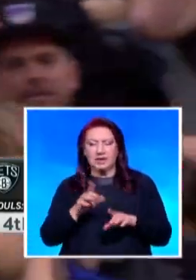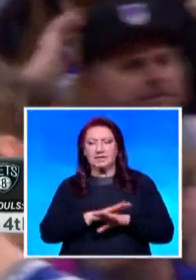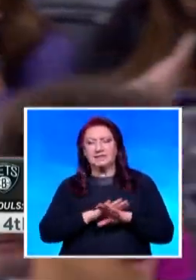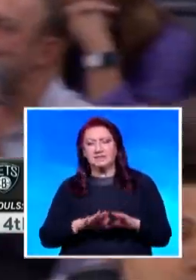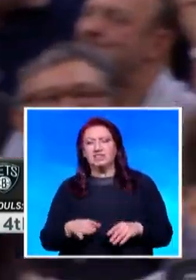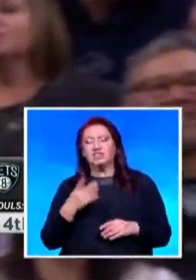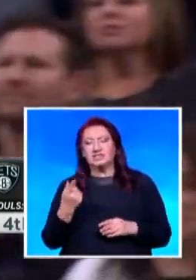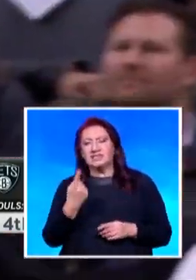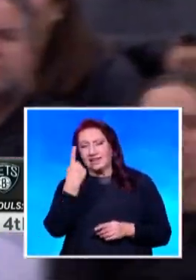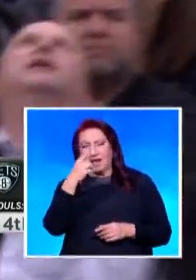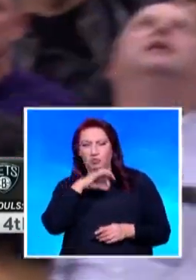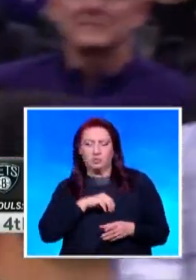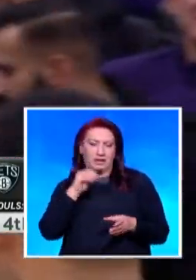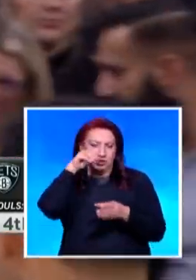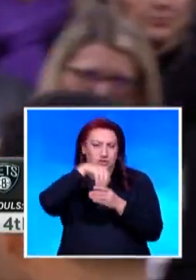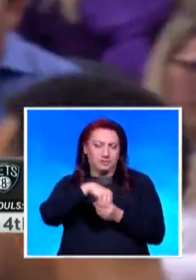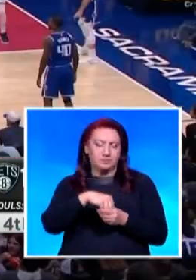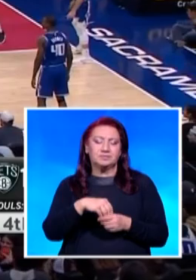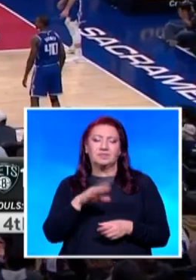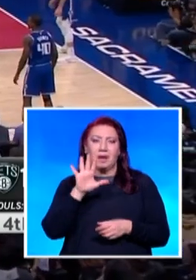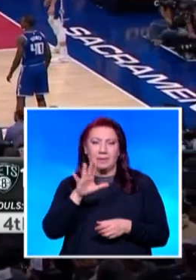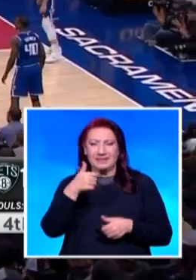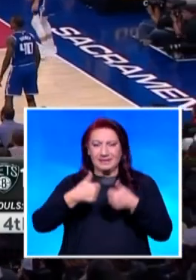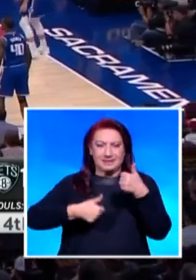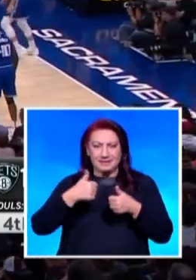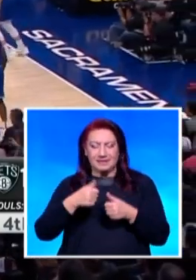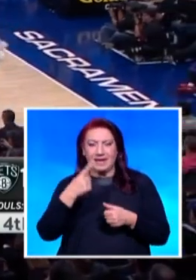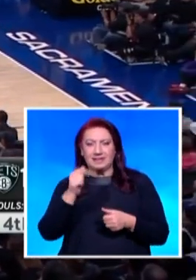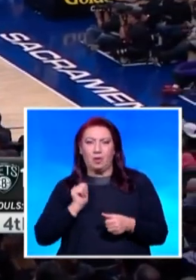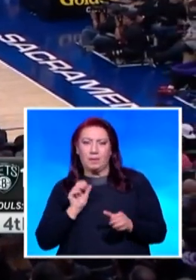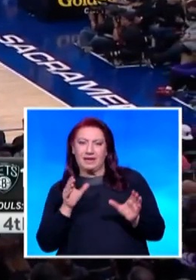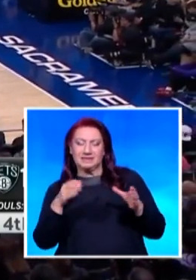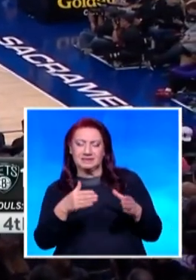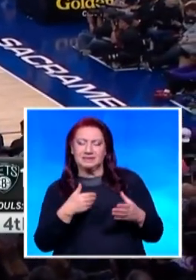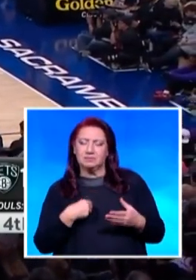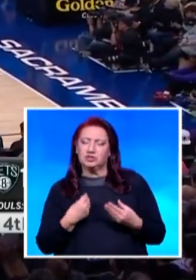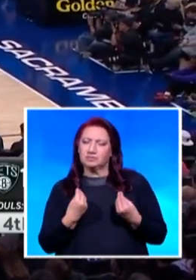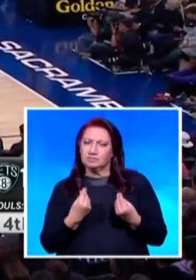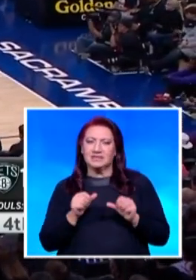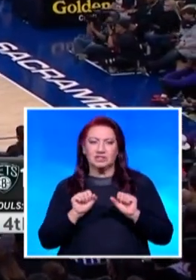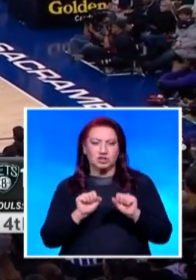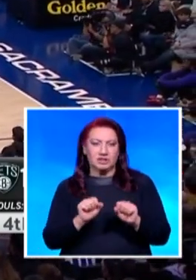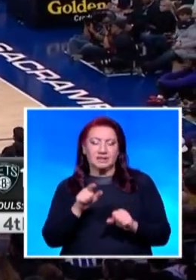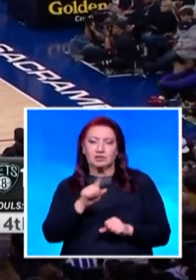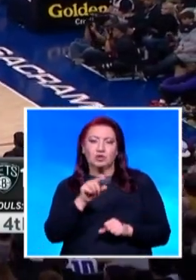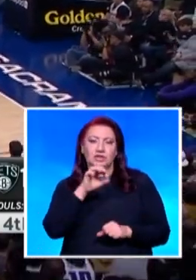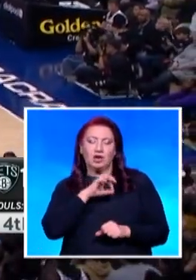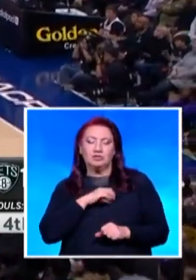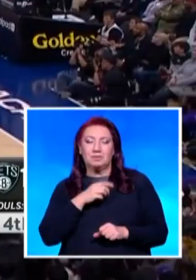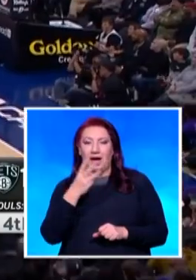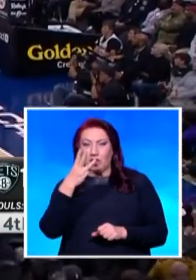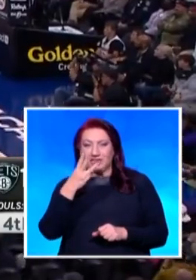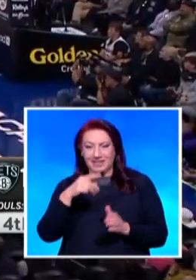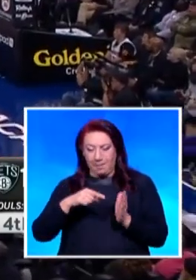4 опита. Записа 5 борби и 1 чадър, като имаше добри изяви в защита. Българина така и не успя да порази целта от тройката,